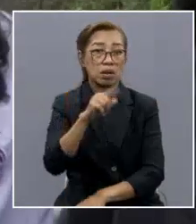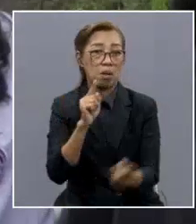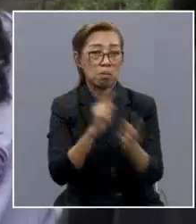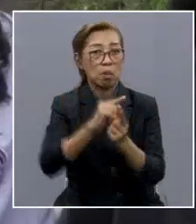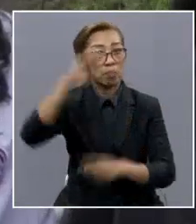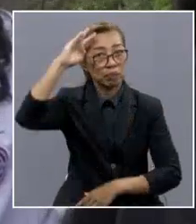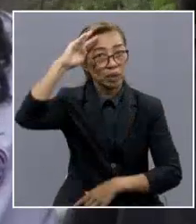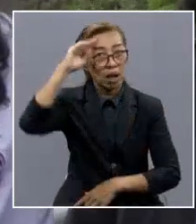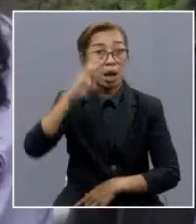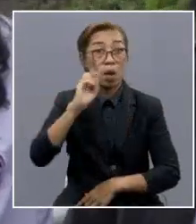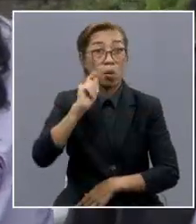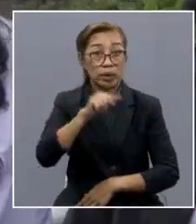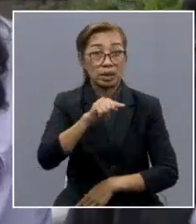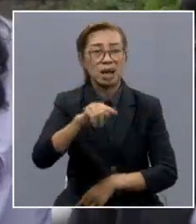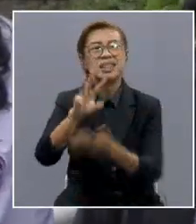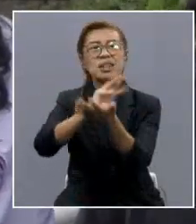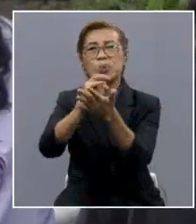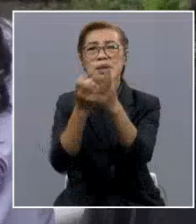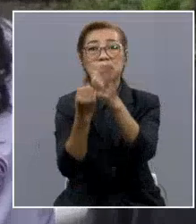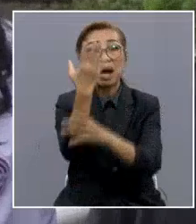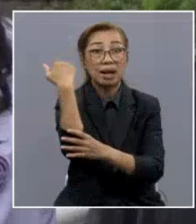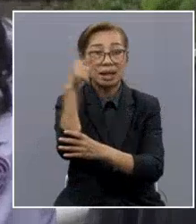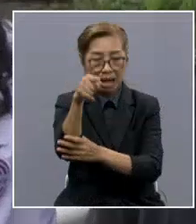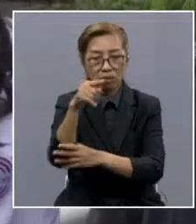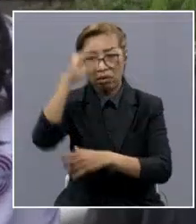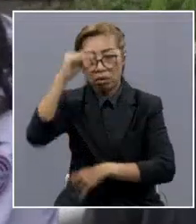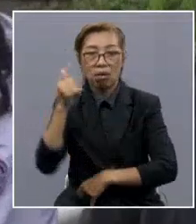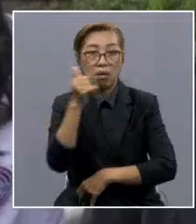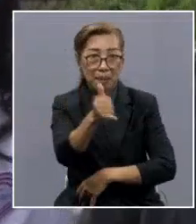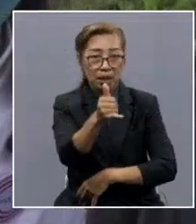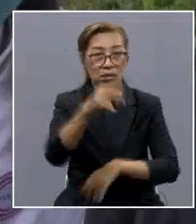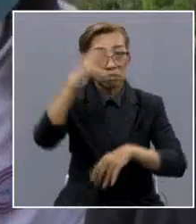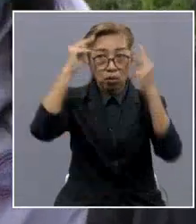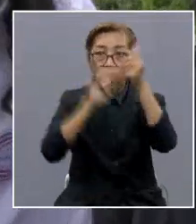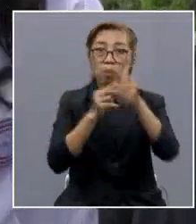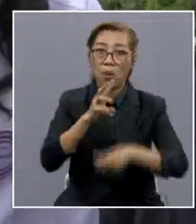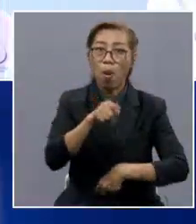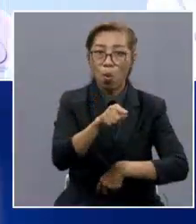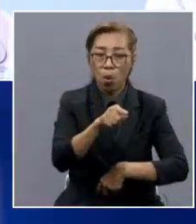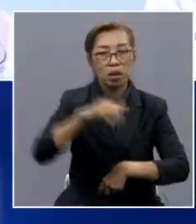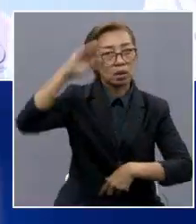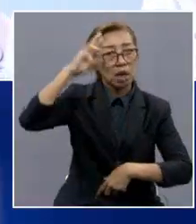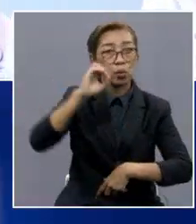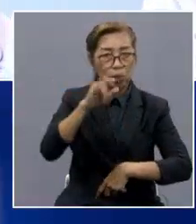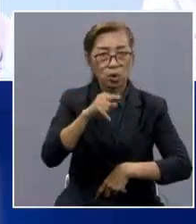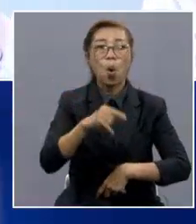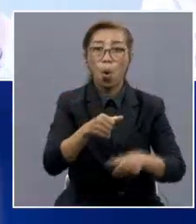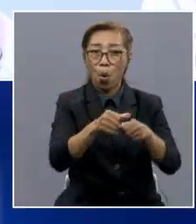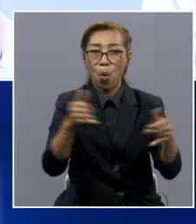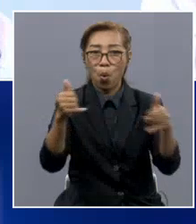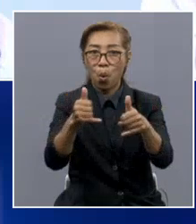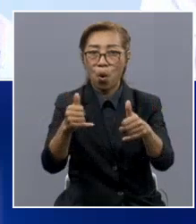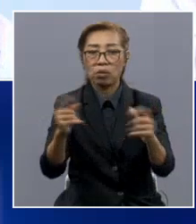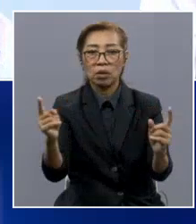าพลเอกประวิตรด้วยที่มูลนิธิป่ารอยต่อในขณะที่ตัวของคุณกฤษกรเองเนี่ยก็ยังเคารพเขาเรียกพี่นัทนะ ครับ เรียก